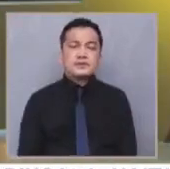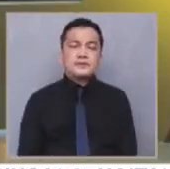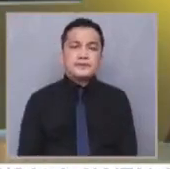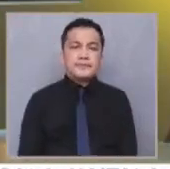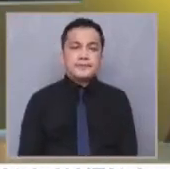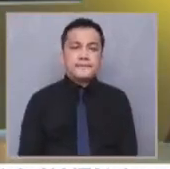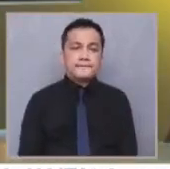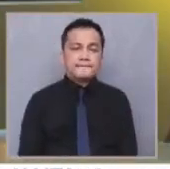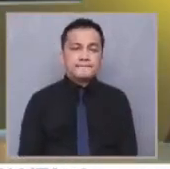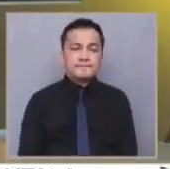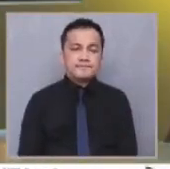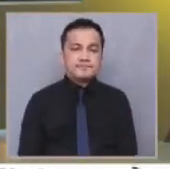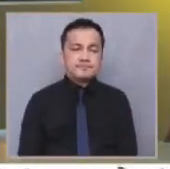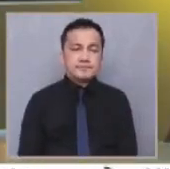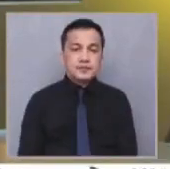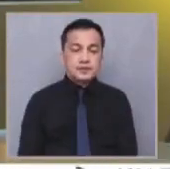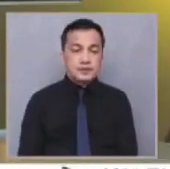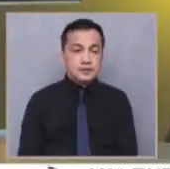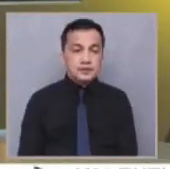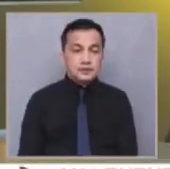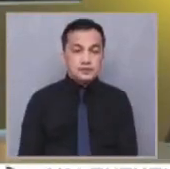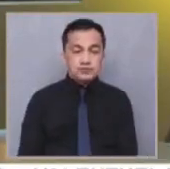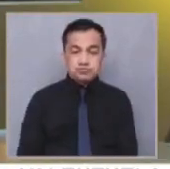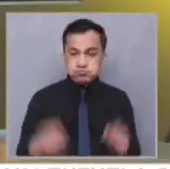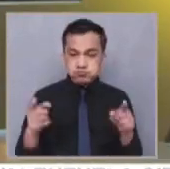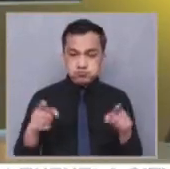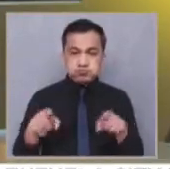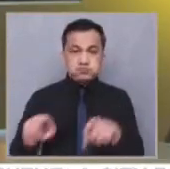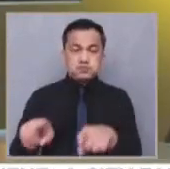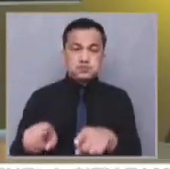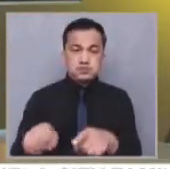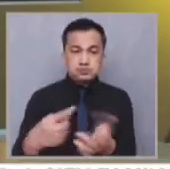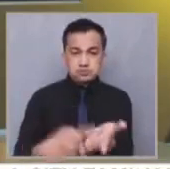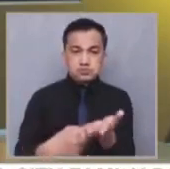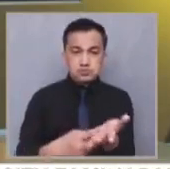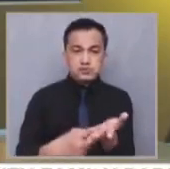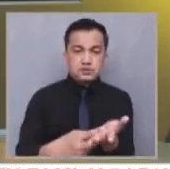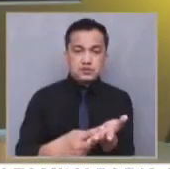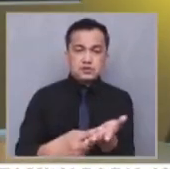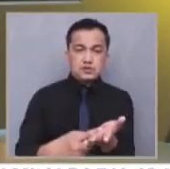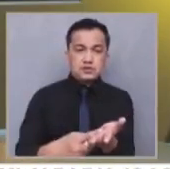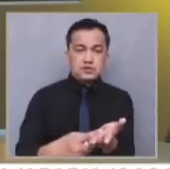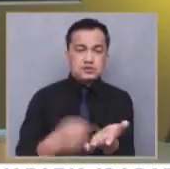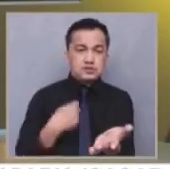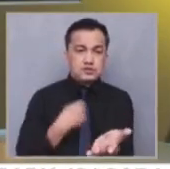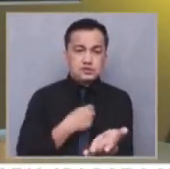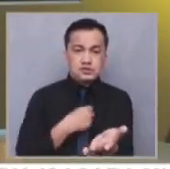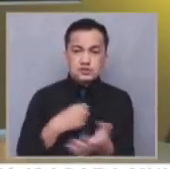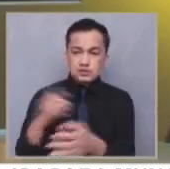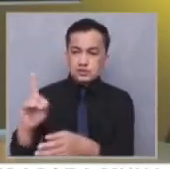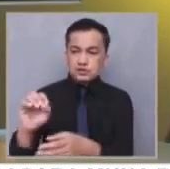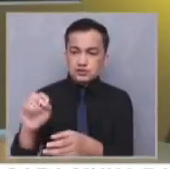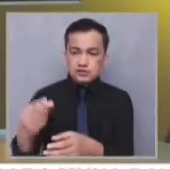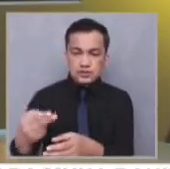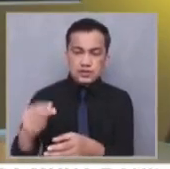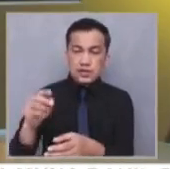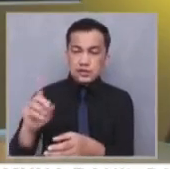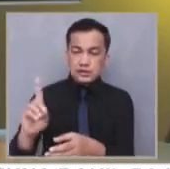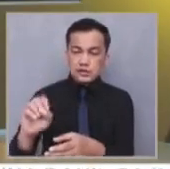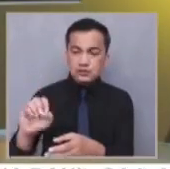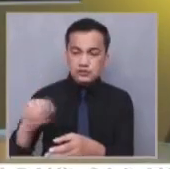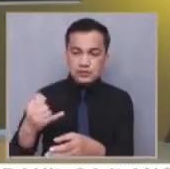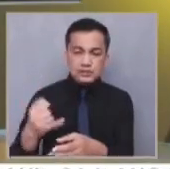Tapos umalang naman sa budget deliberations sa Senado, ang Department of Justice at Department of